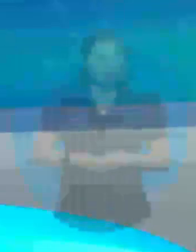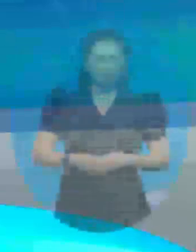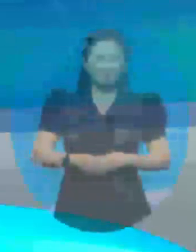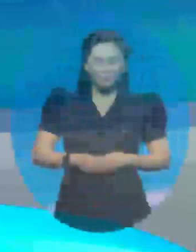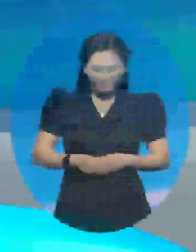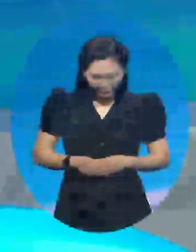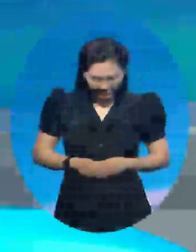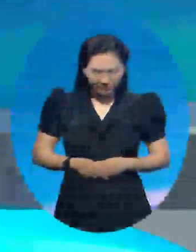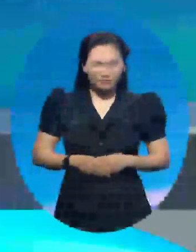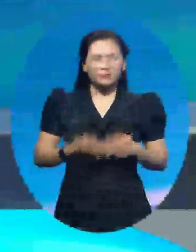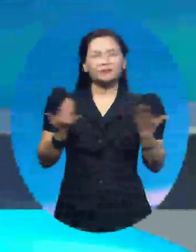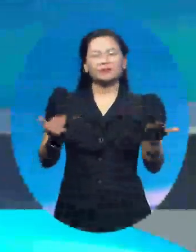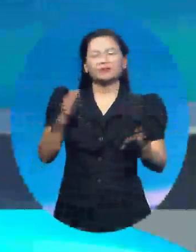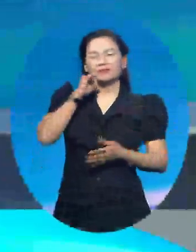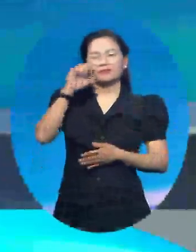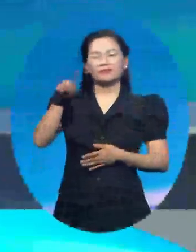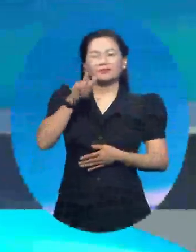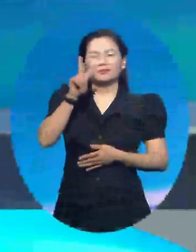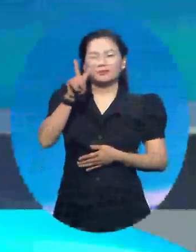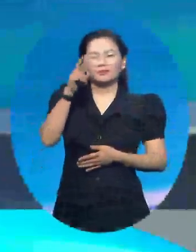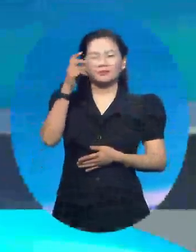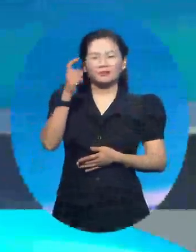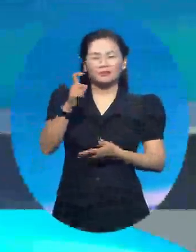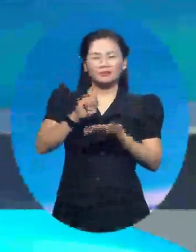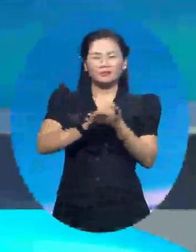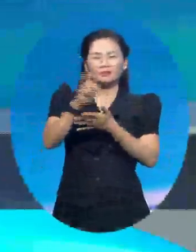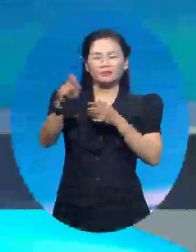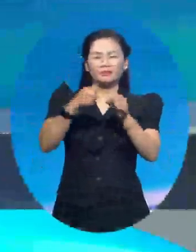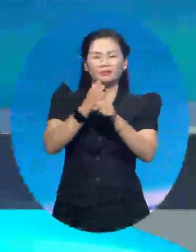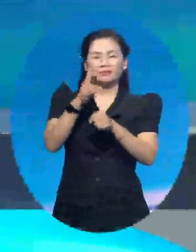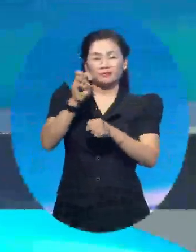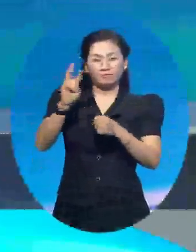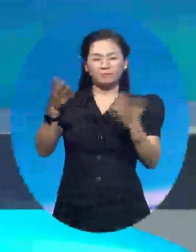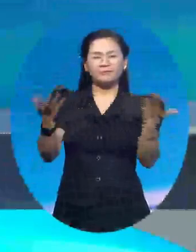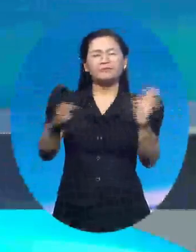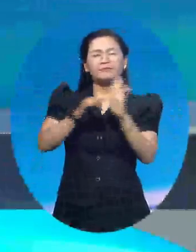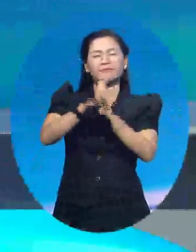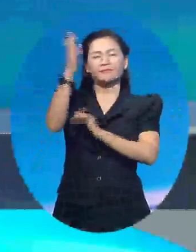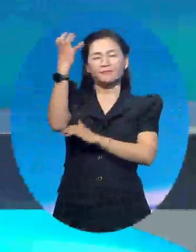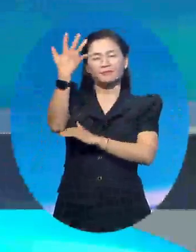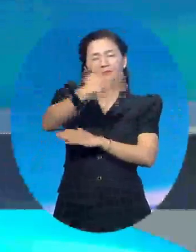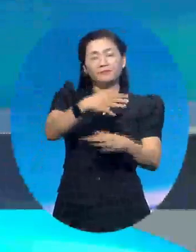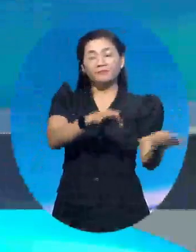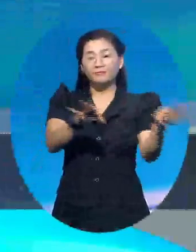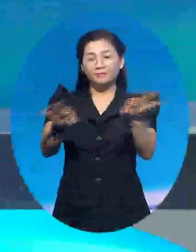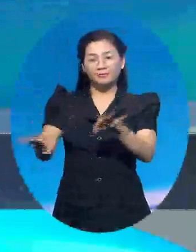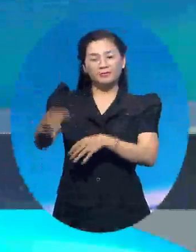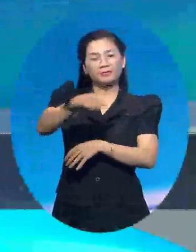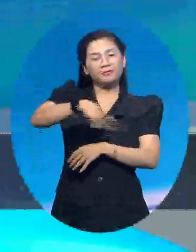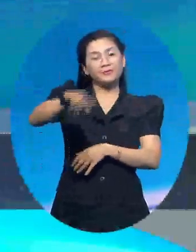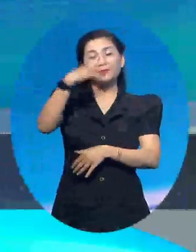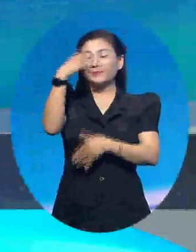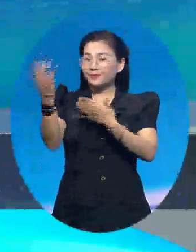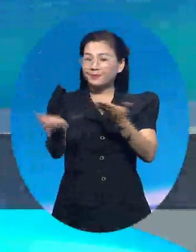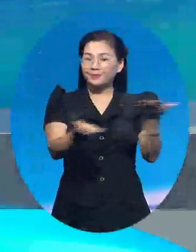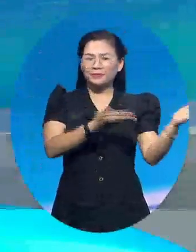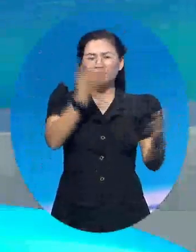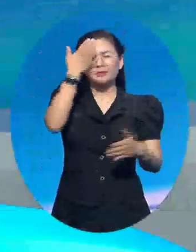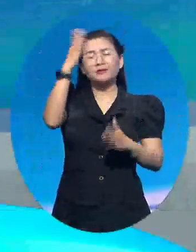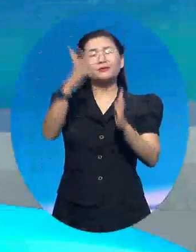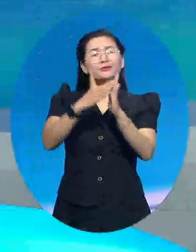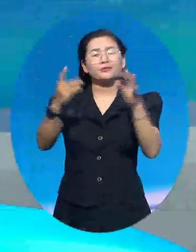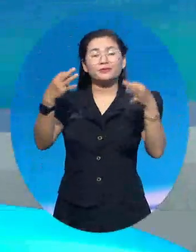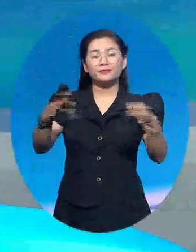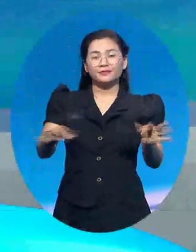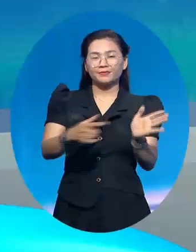Kính chào quý vị, hôm nay thứ Sáu ngày 29 tháng 9 năm 2023, mời quý vị theo dõi bản tin buổi trưa của Đài Truyền hình Thành phố Hồ Chí Minh. Phần đầu bản tin sẽ có những